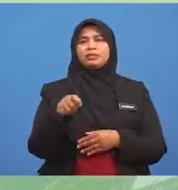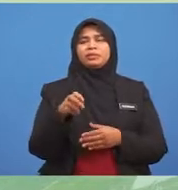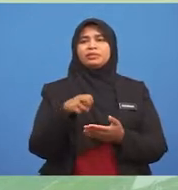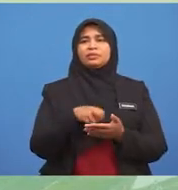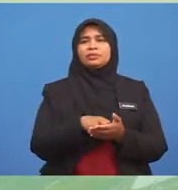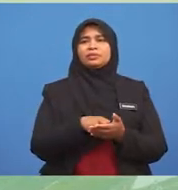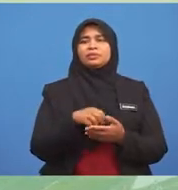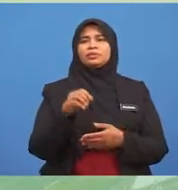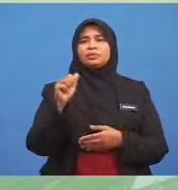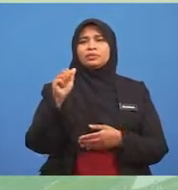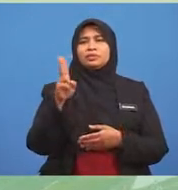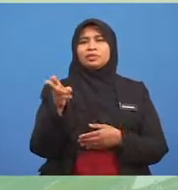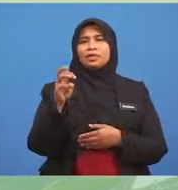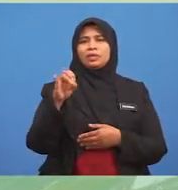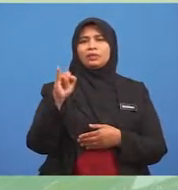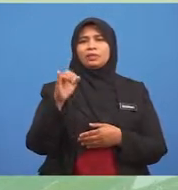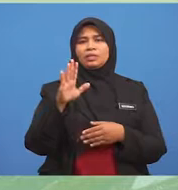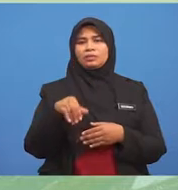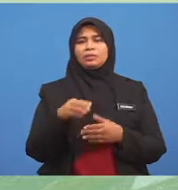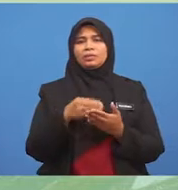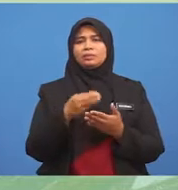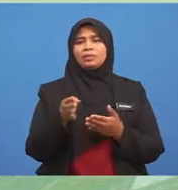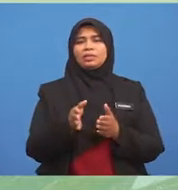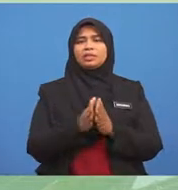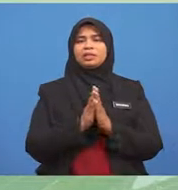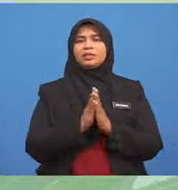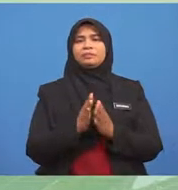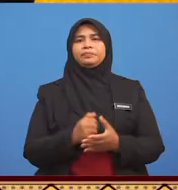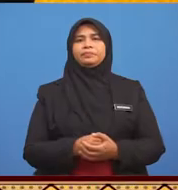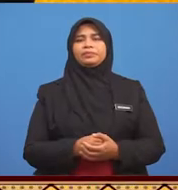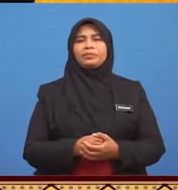dilakukan sujud sahwi sebelum memberi salam.